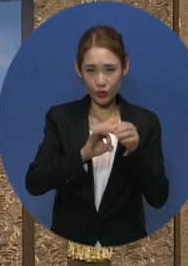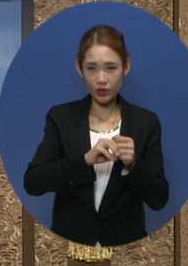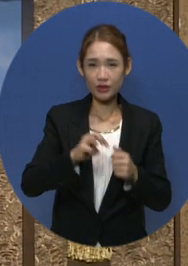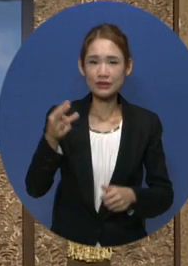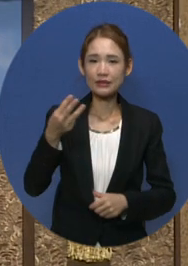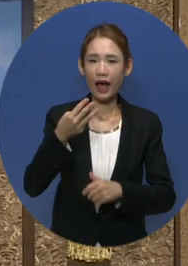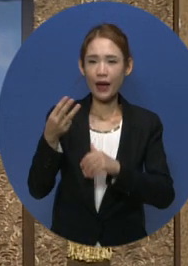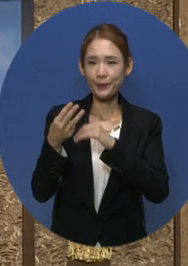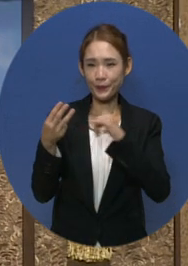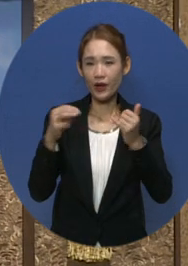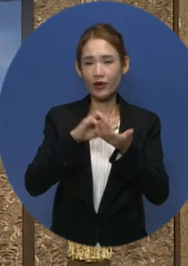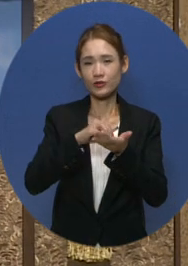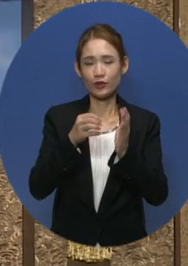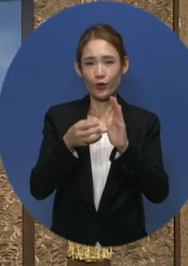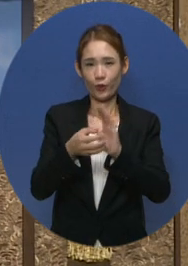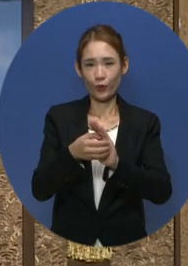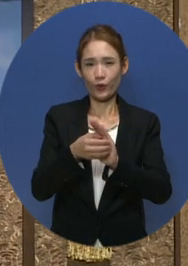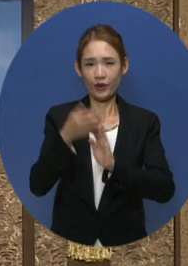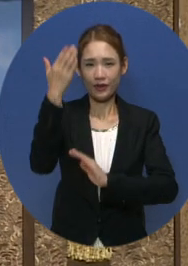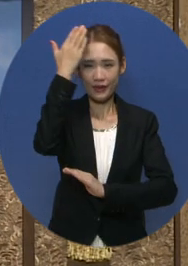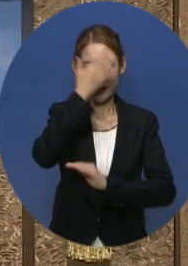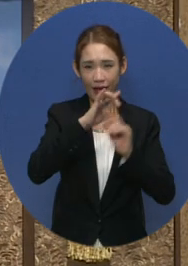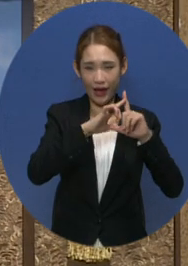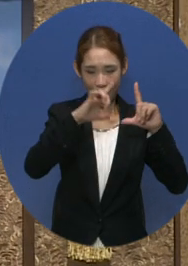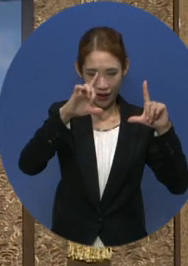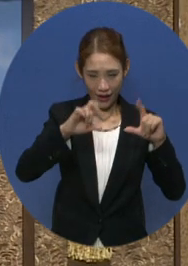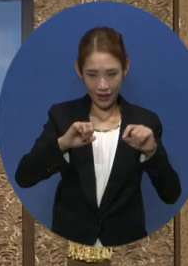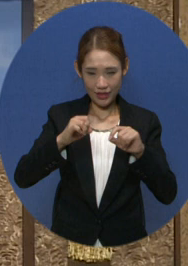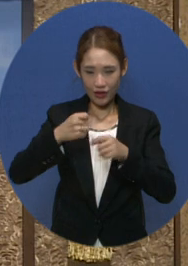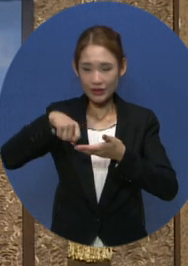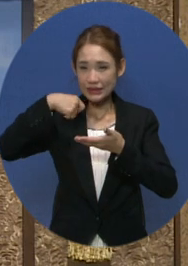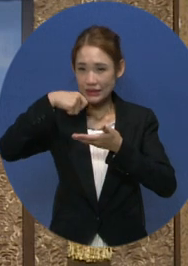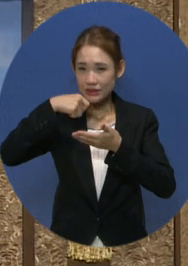명 정도의 아이들에게 네. 위생키트하고 또